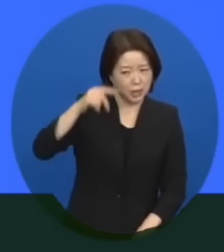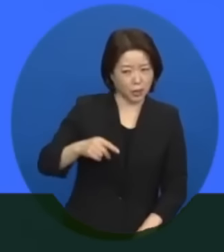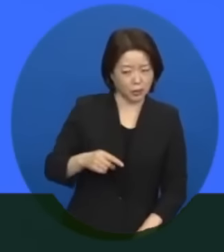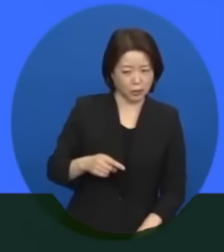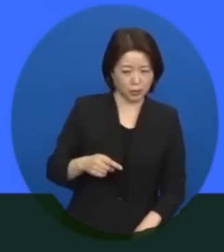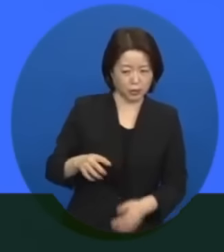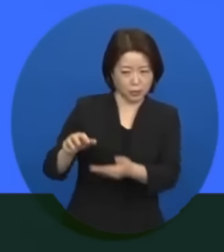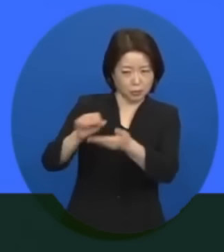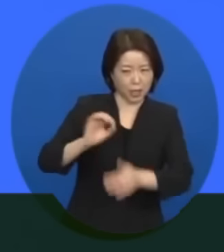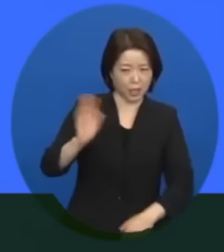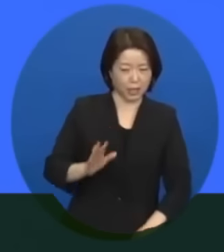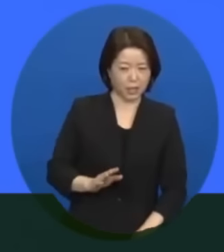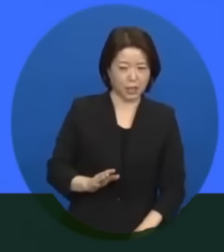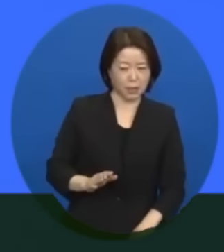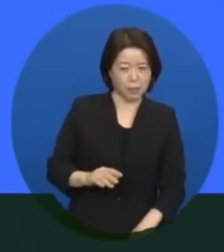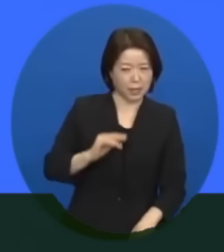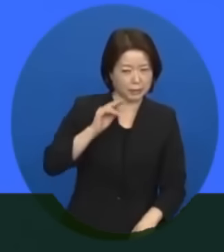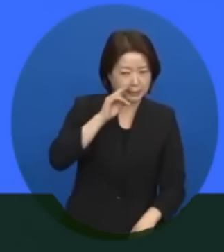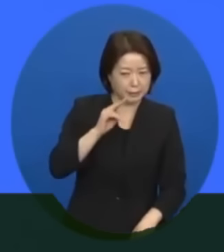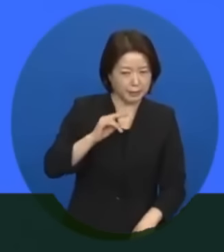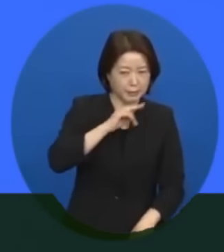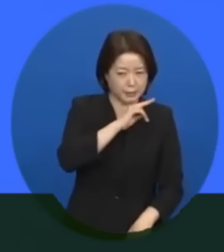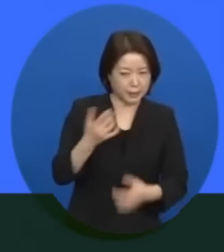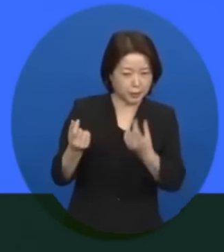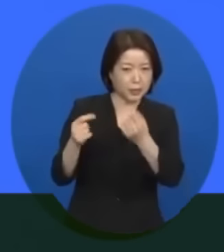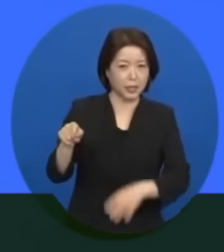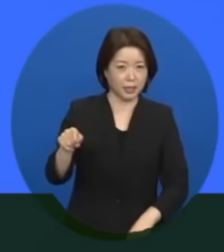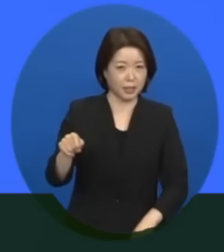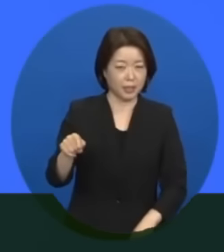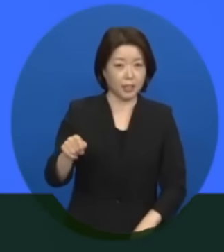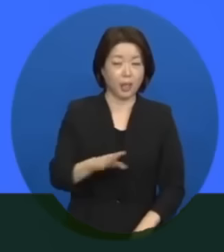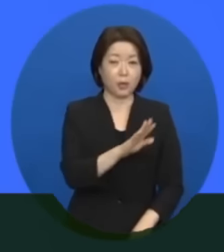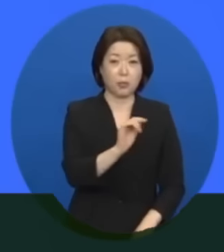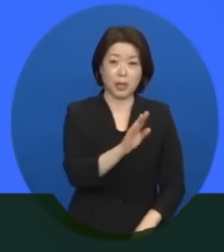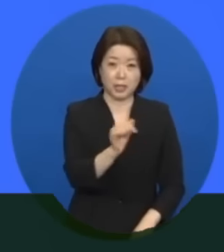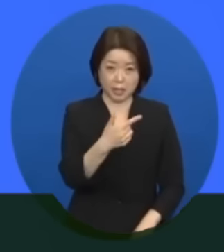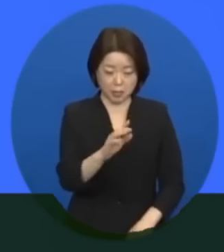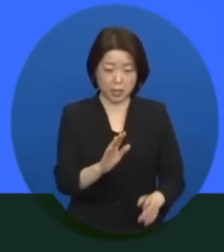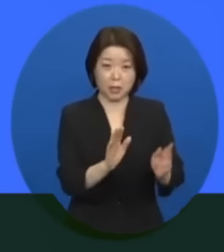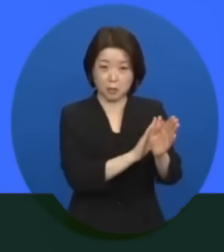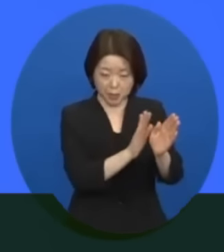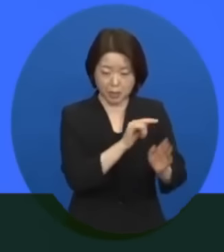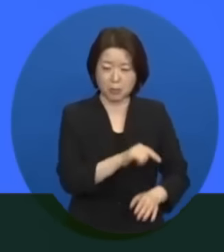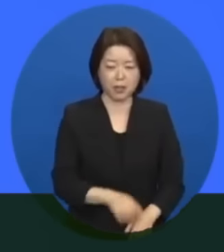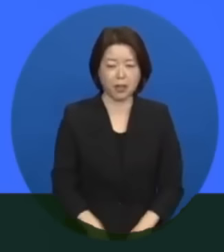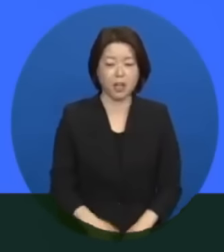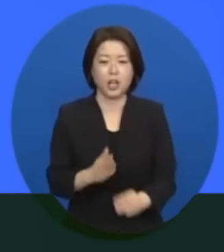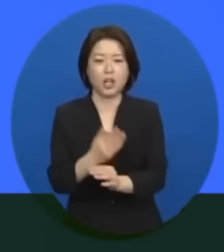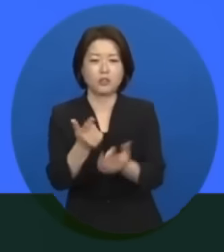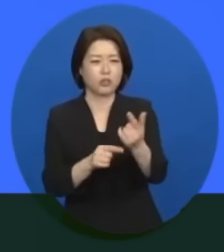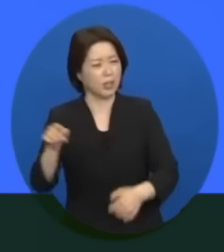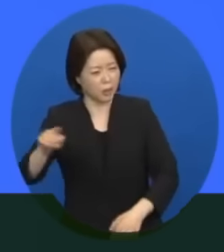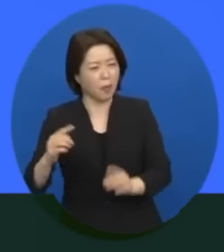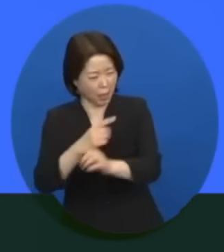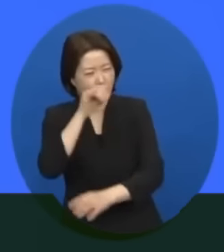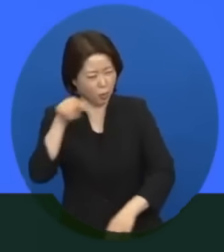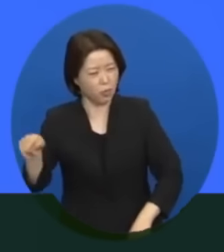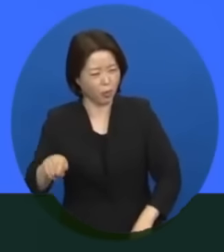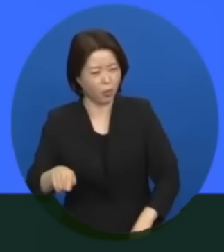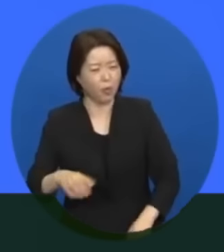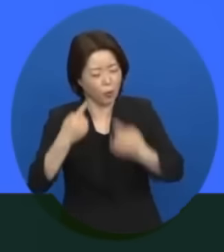뭐 의심하기도 하고 그 중간에 이제 바나바가 나서서 중재를 해요 아 정말 회심했다 예수님께서 나타나셨다 이렇게